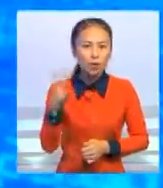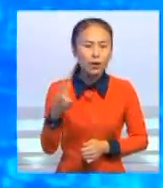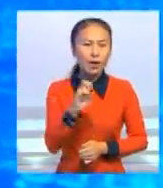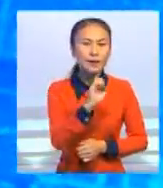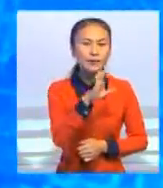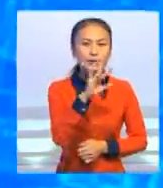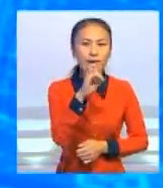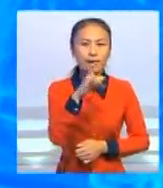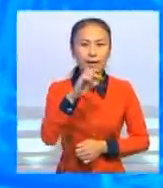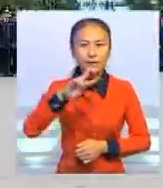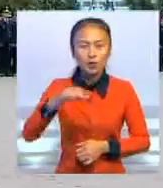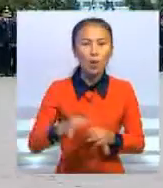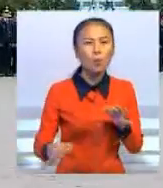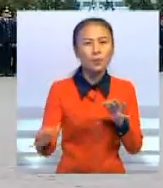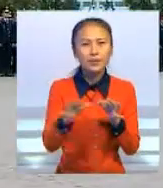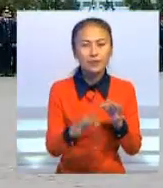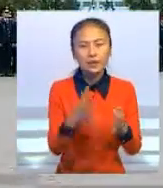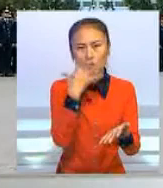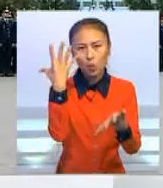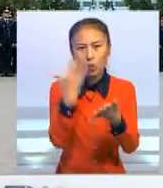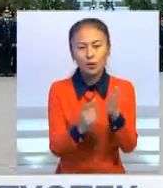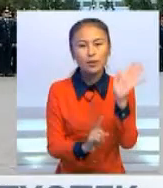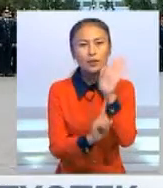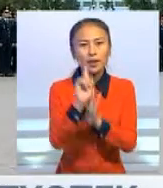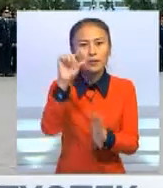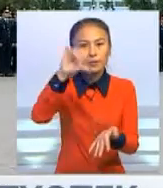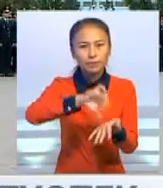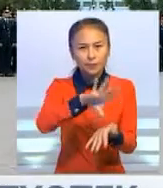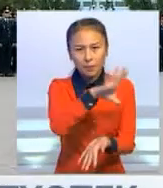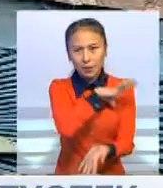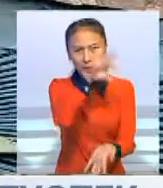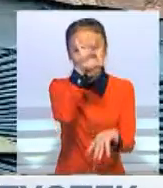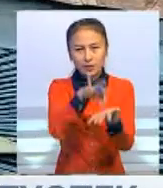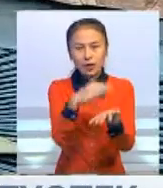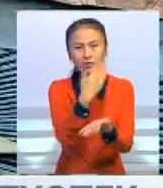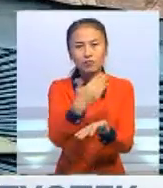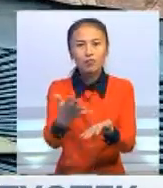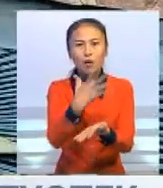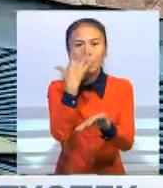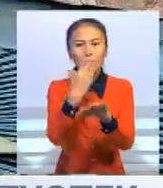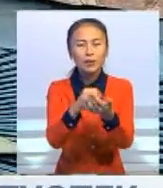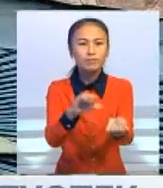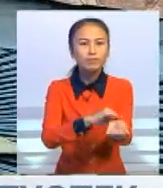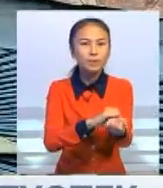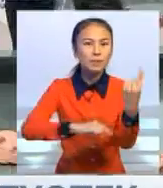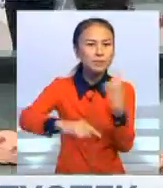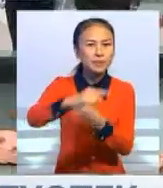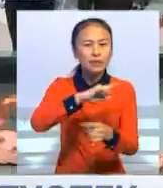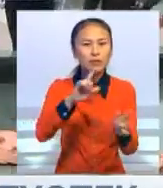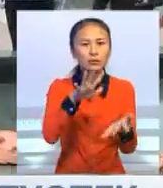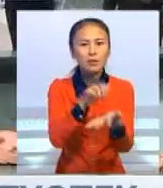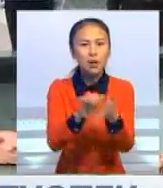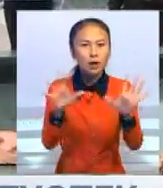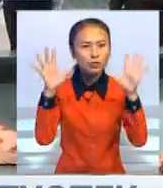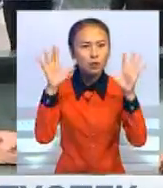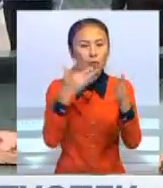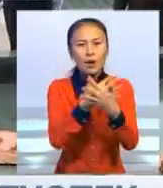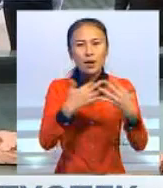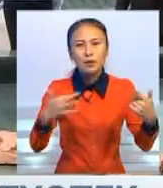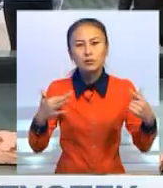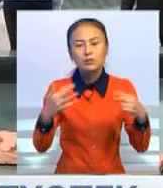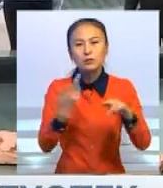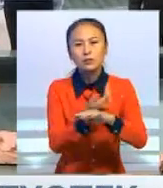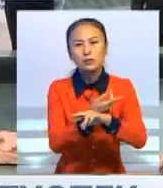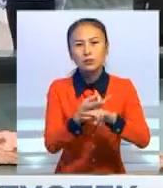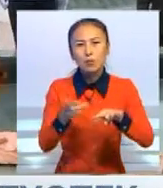және Астрахань облыстарының ішкі істер органдары өкілдері қатысты. Мақсат – есірткі бизнесі, діни экстремизм, заңсыз